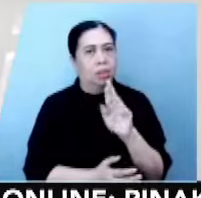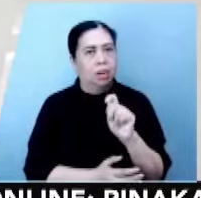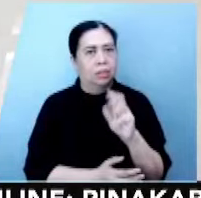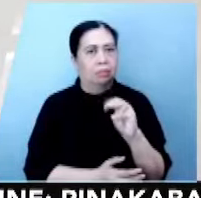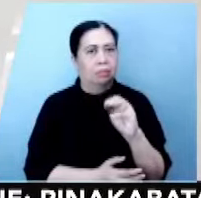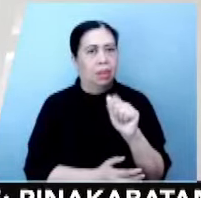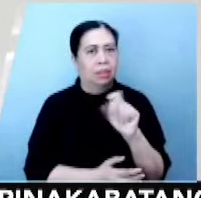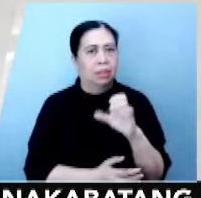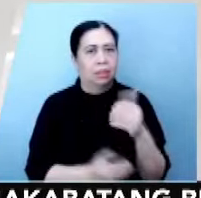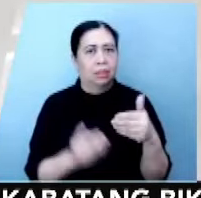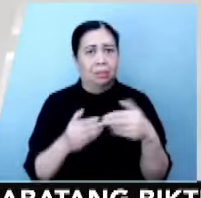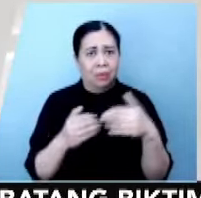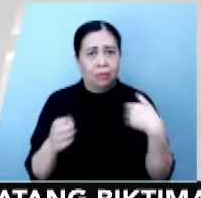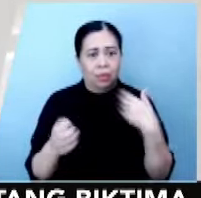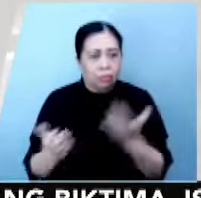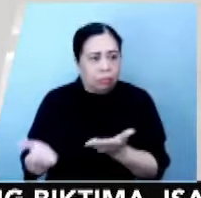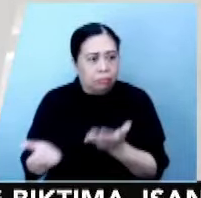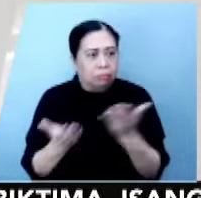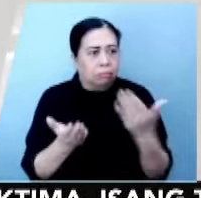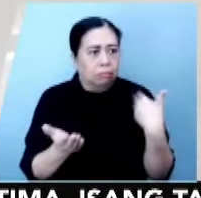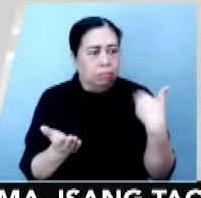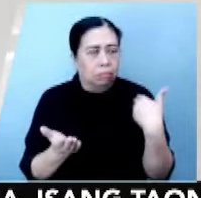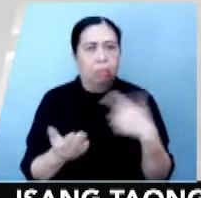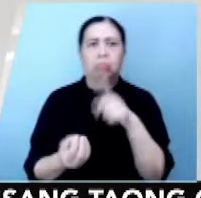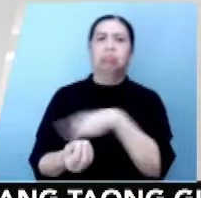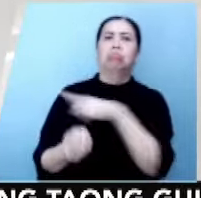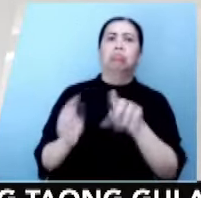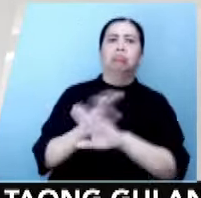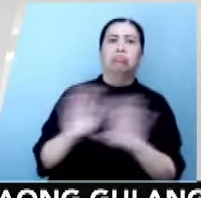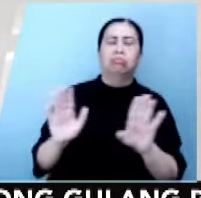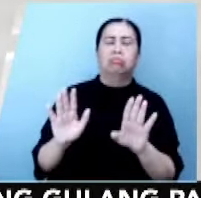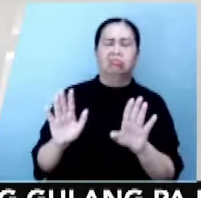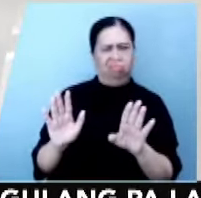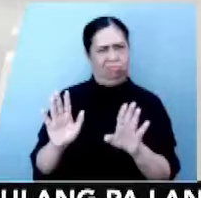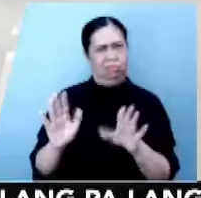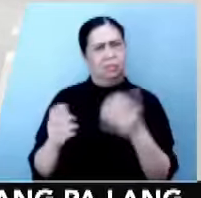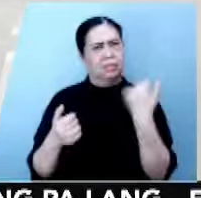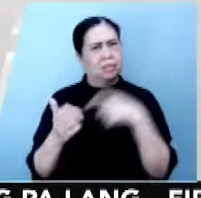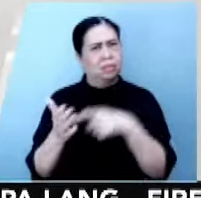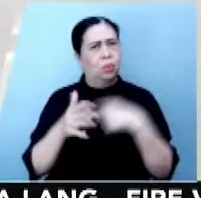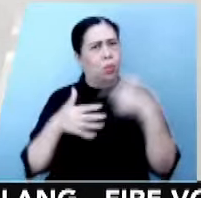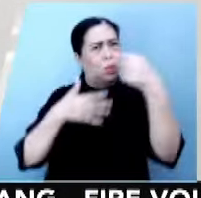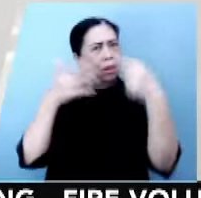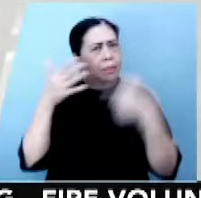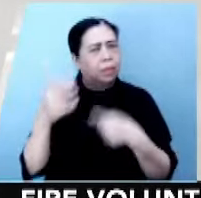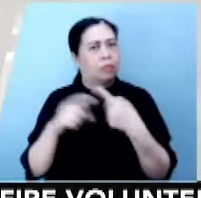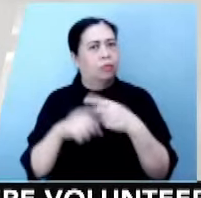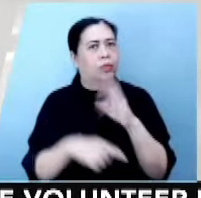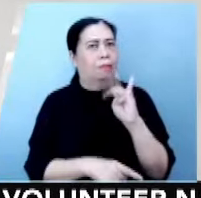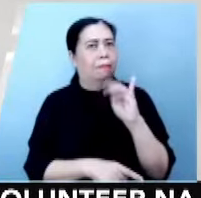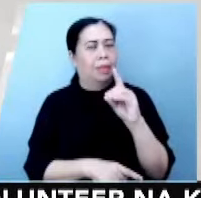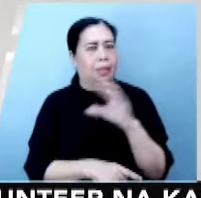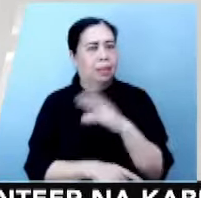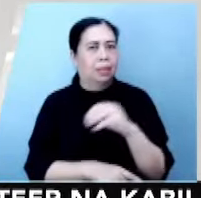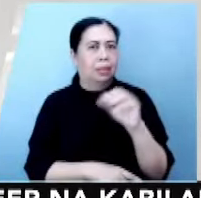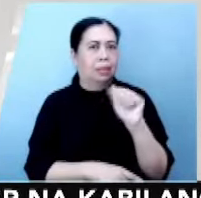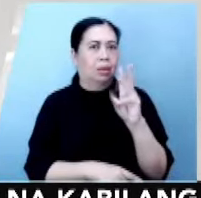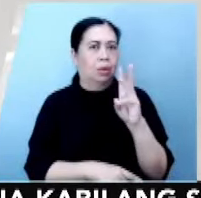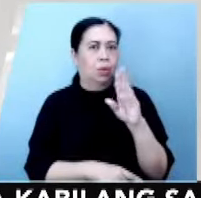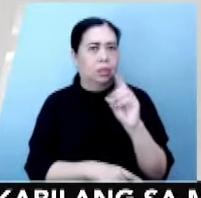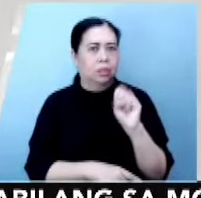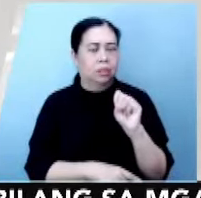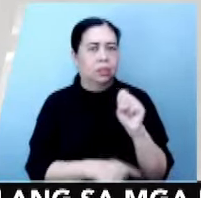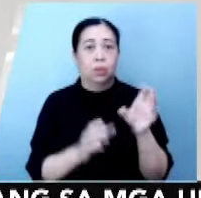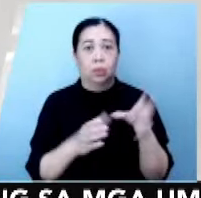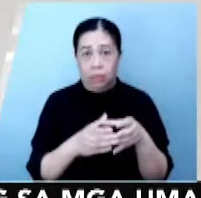ito makahain ng bid. Hindi rin ito binanggit ang eligibility requirements mula sa Bids and Awards Committee. Gayunman, sabi